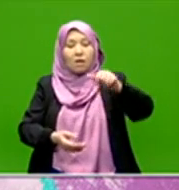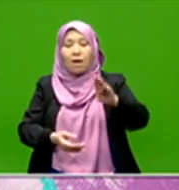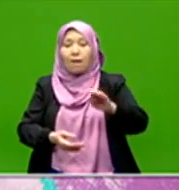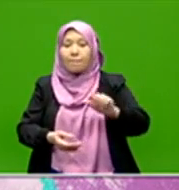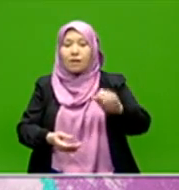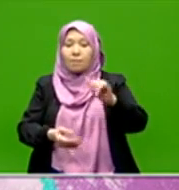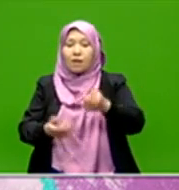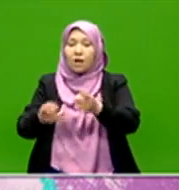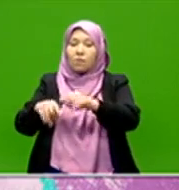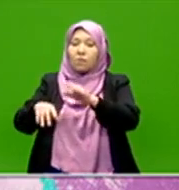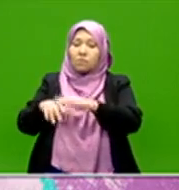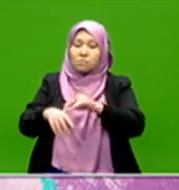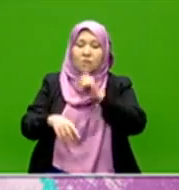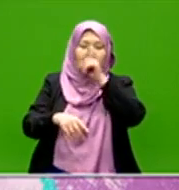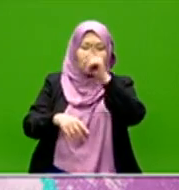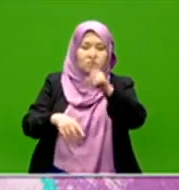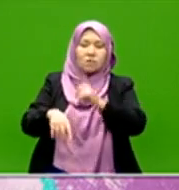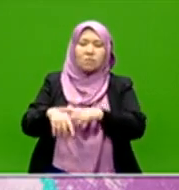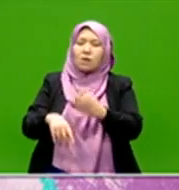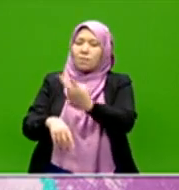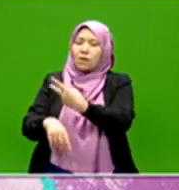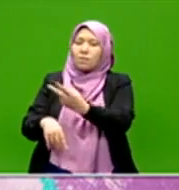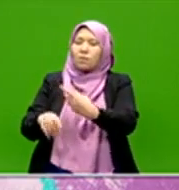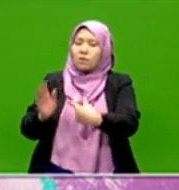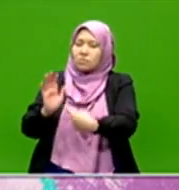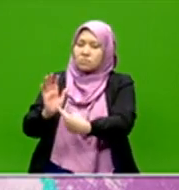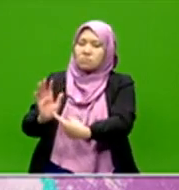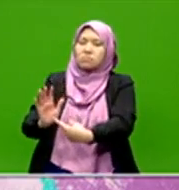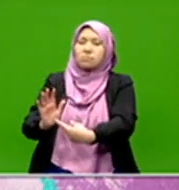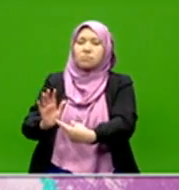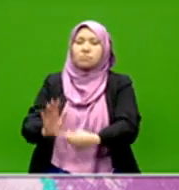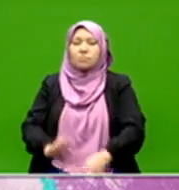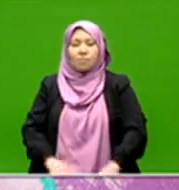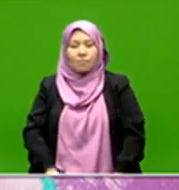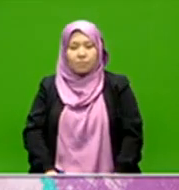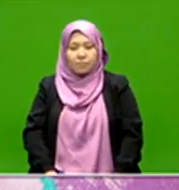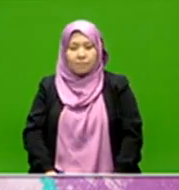فَتُقُبِّلَ مِنْ أَحَدِهِمَا